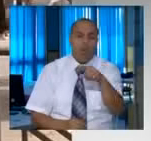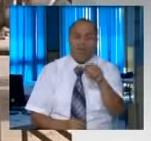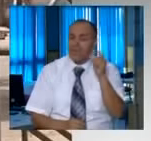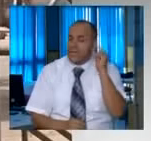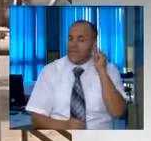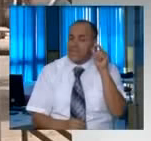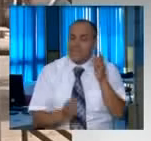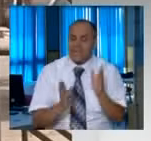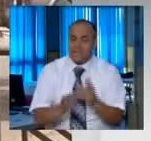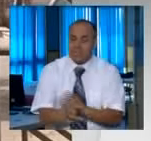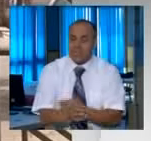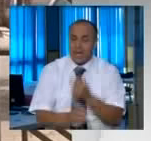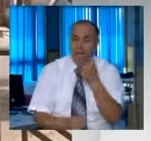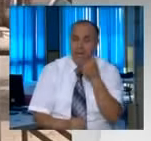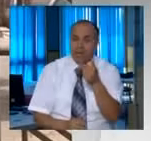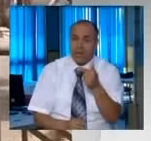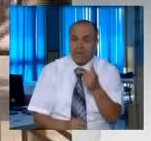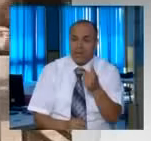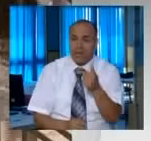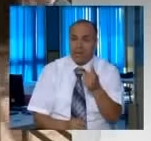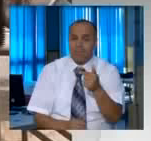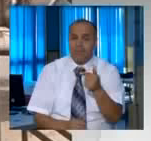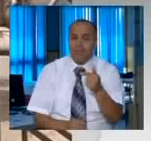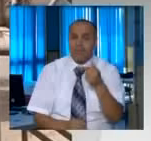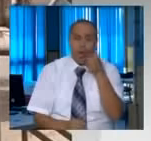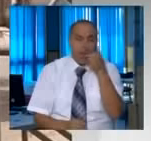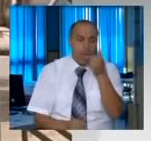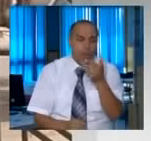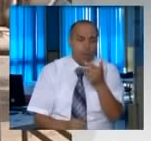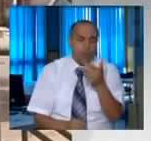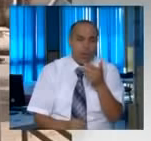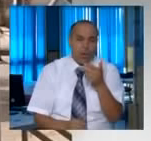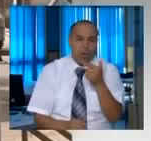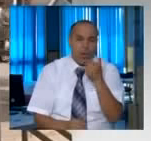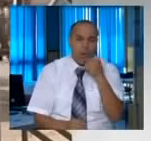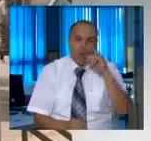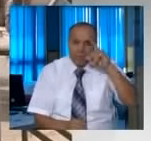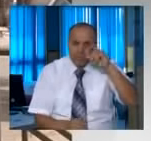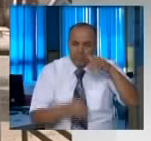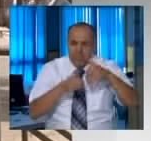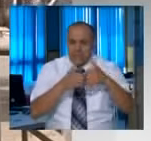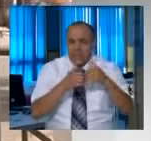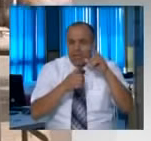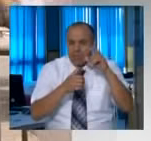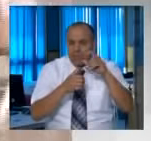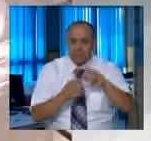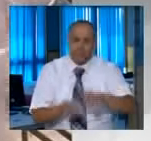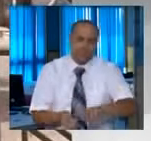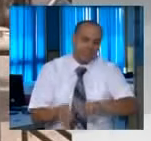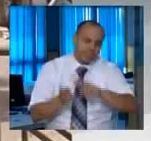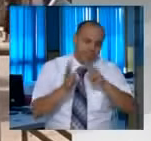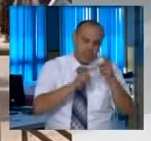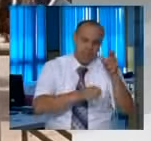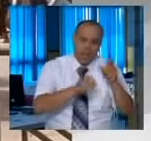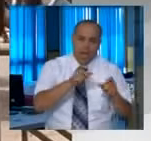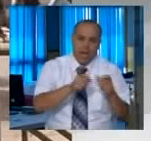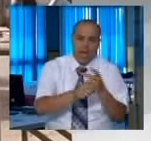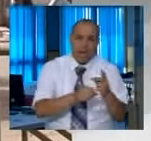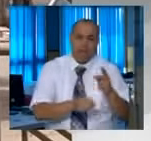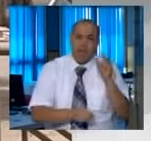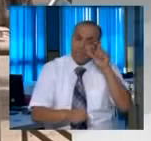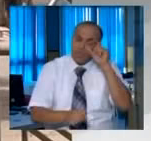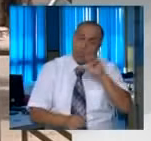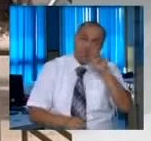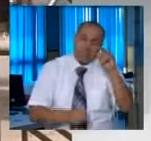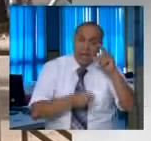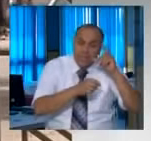بالقسرين، خاصة أنه آلة التصوير أو السكانير معطبة، وقد تم تحويل عدد من الحالات إلى سيدي بوزيد